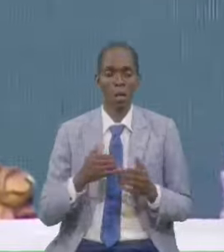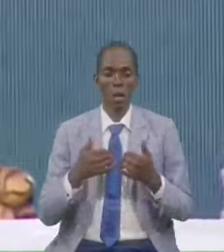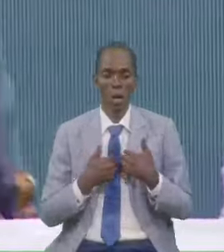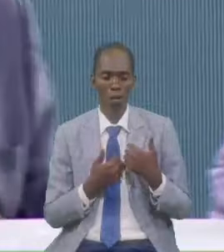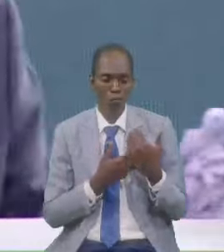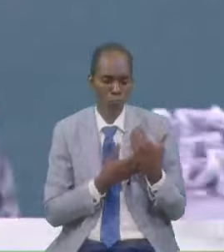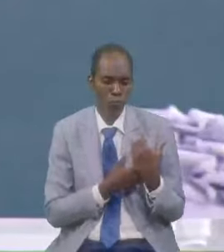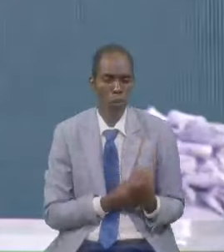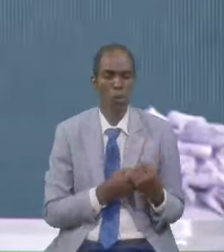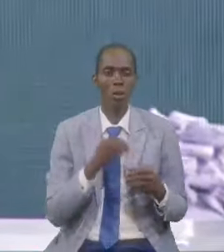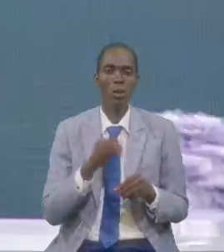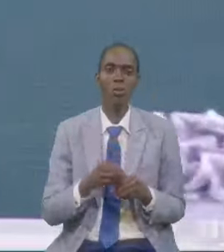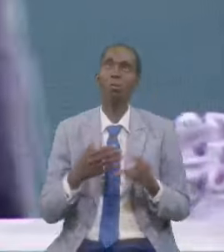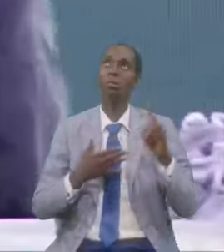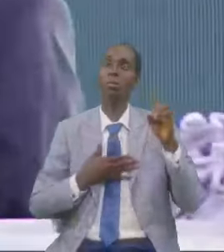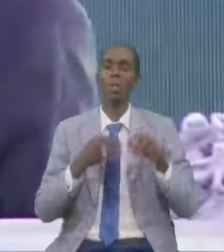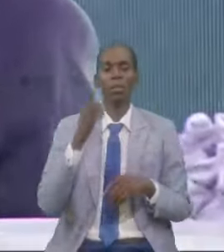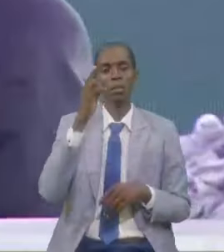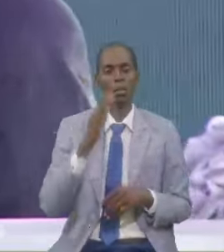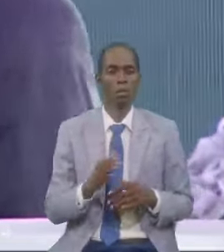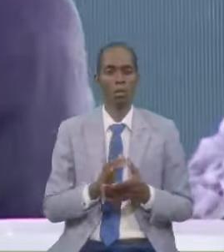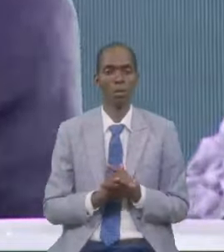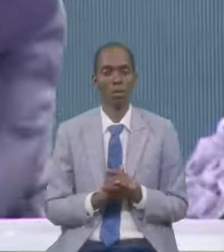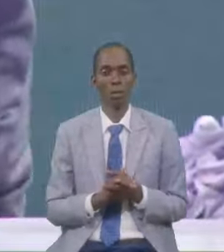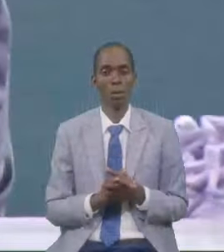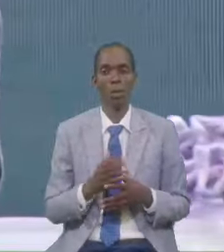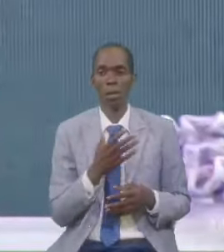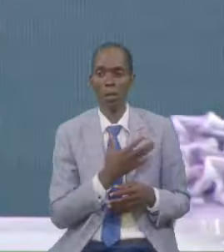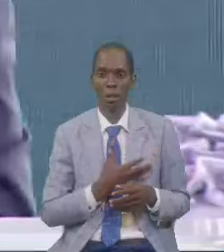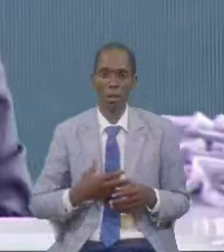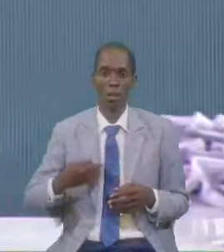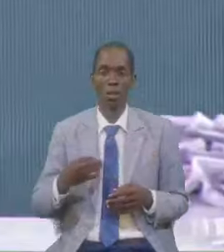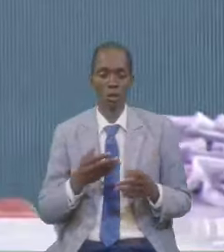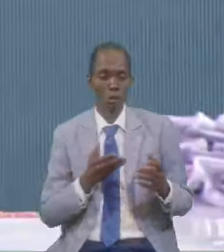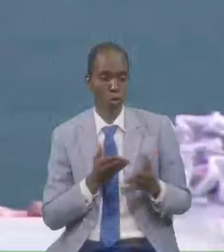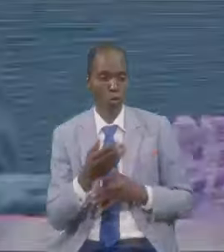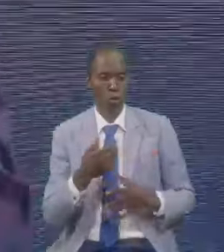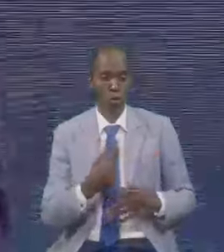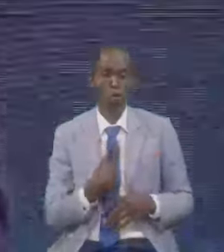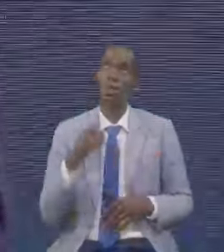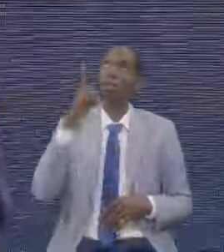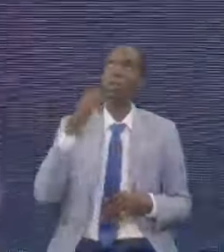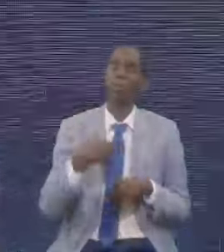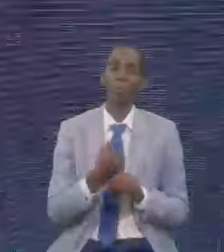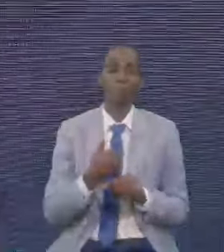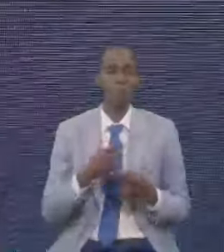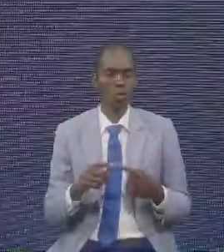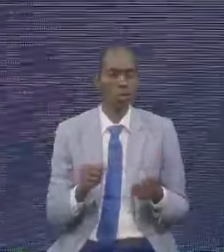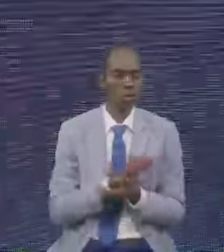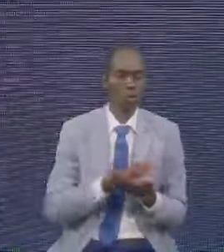నేను నా దేవుని చిత్తాన్ని నెరవేర్చాలి. He who through me destroyed the lion and the bear, he will help me